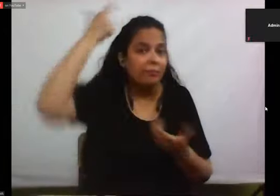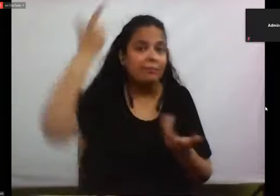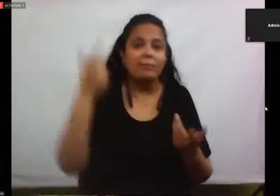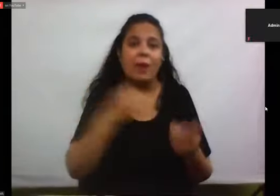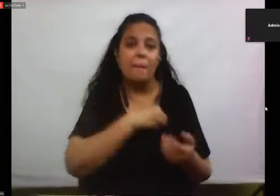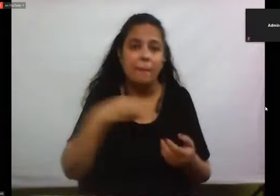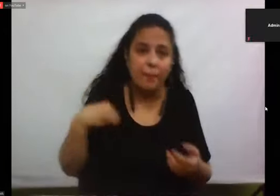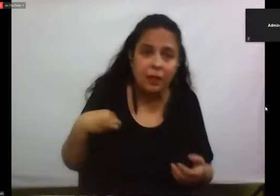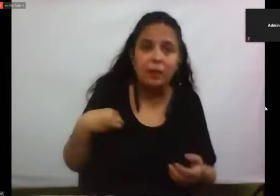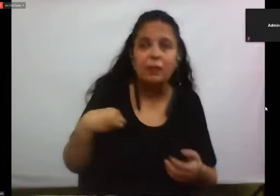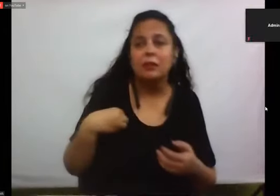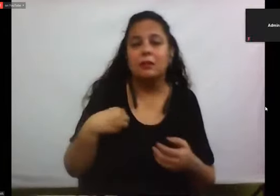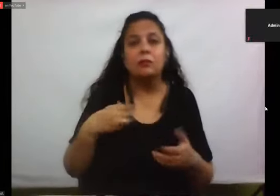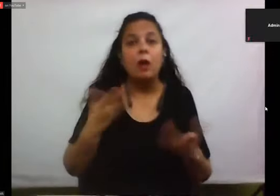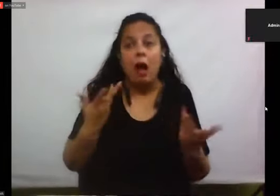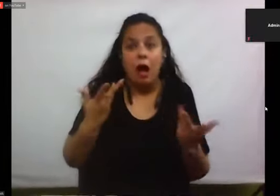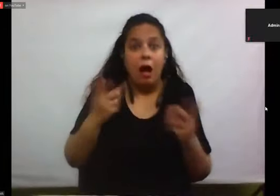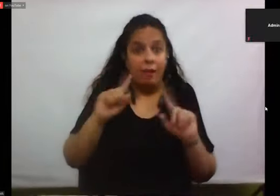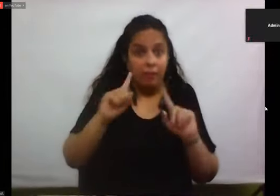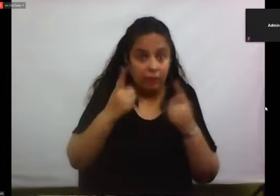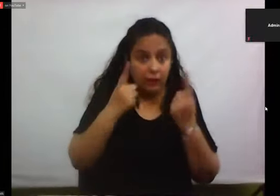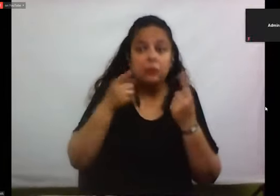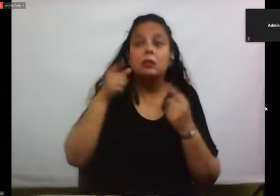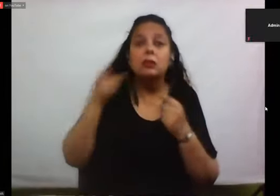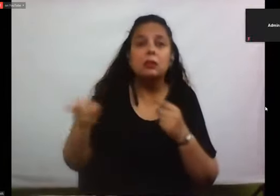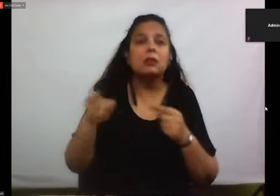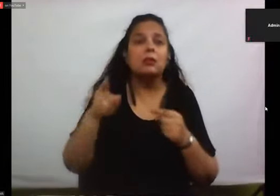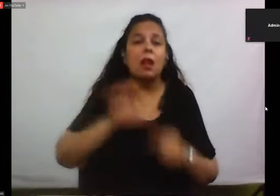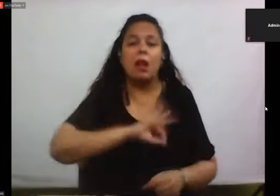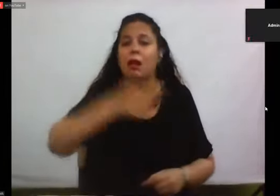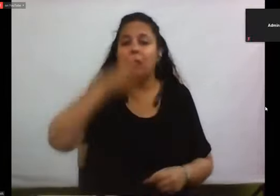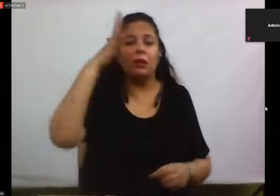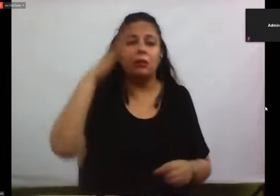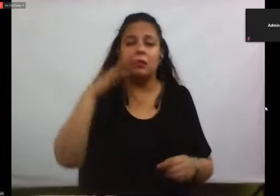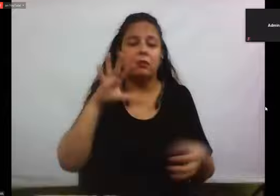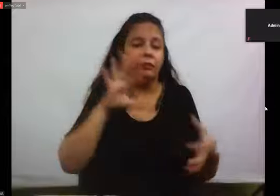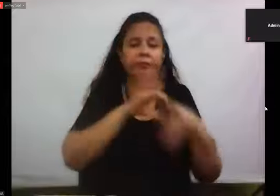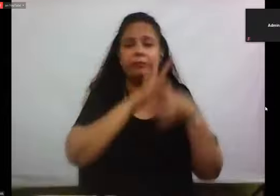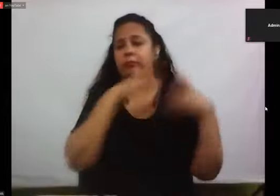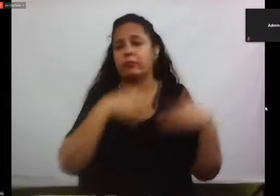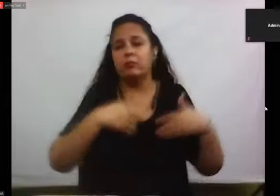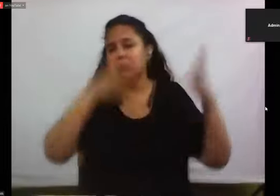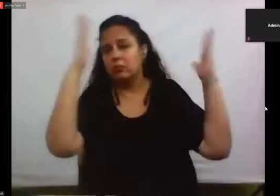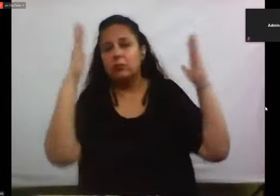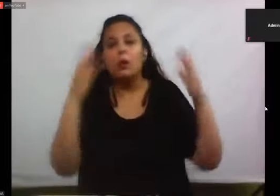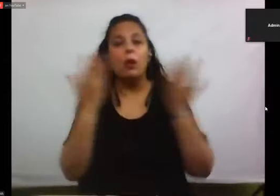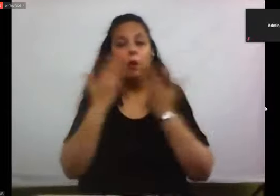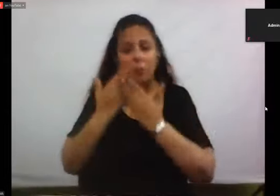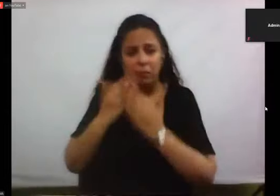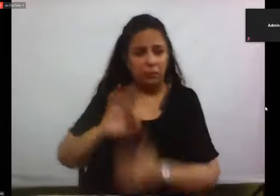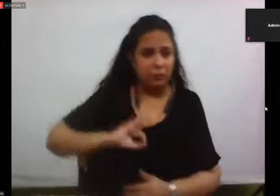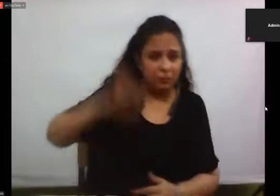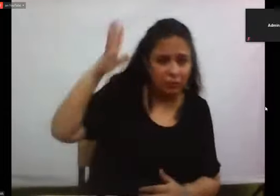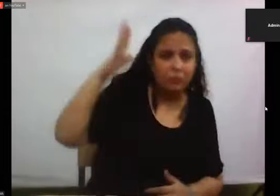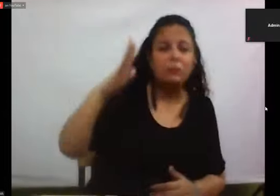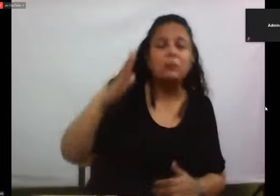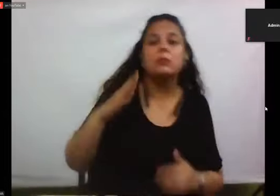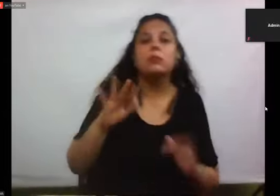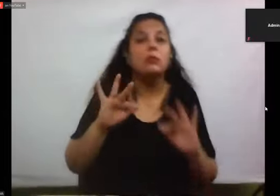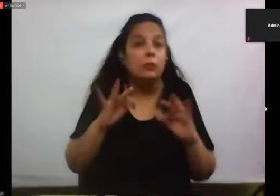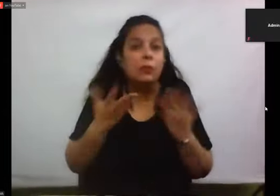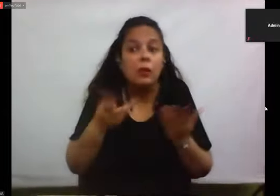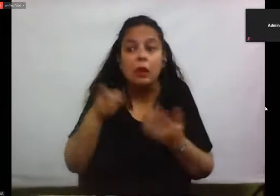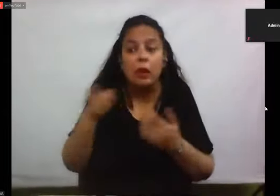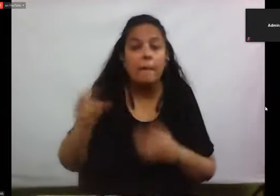फिर वो खाना, तो उसको तो देखना पड़ेगा किस चीज में नहीं कोऑपरेट कर रहा. किताबों पे ध्यान नहीं दे रहा है तो भी, तो क्या